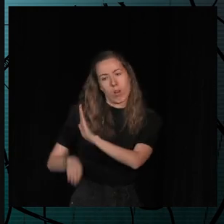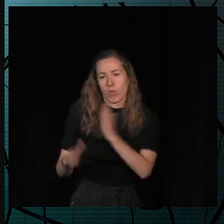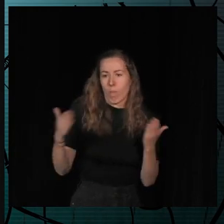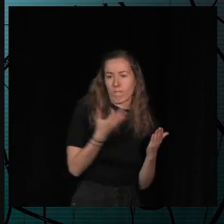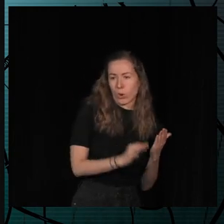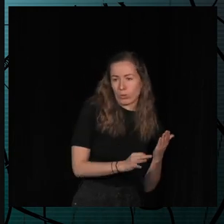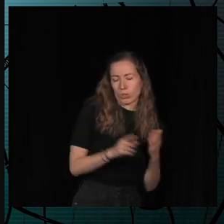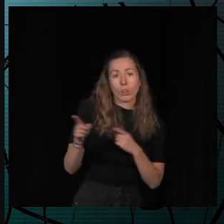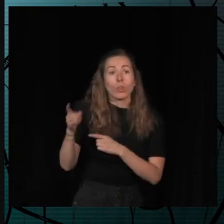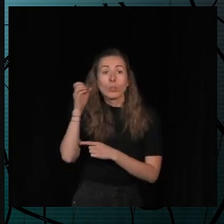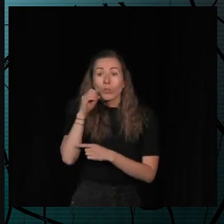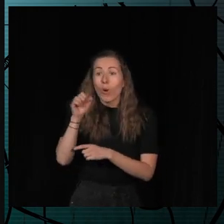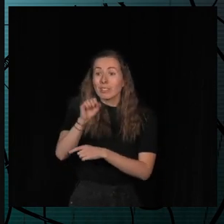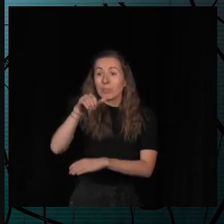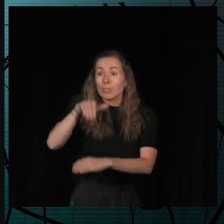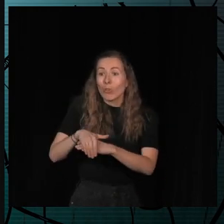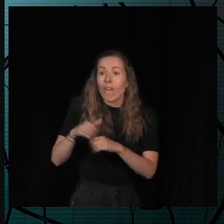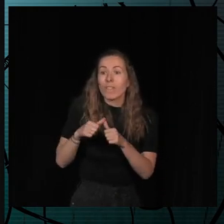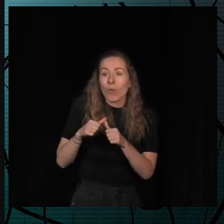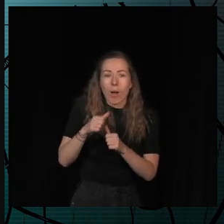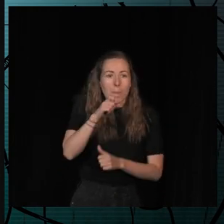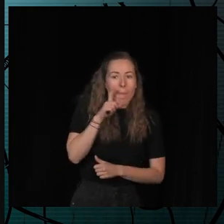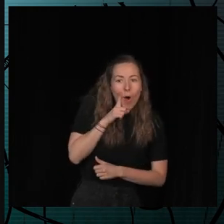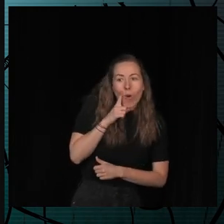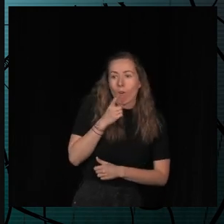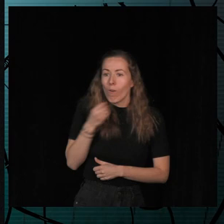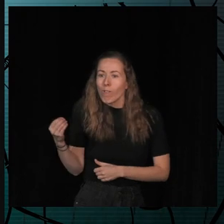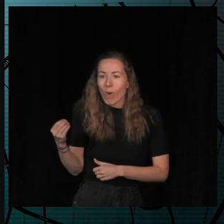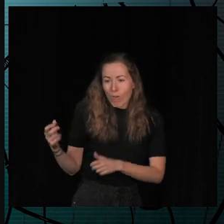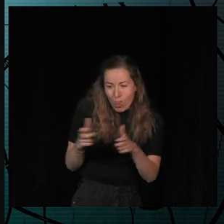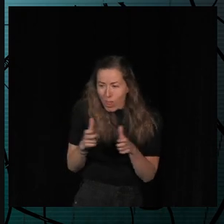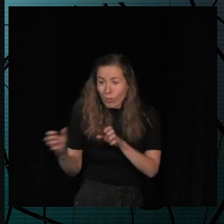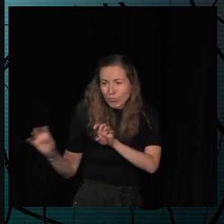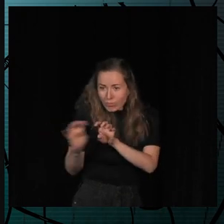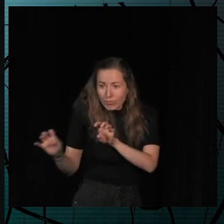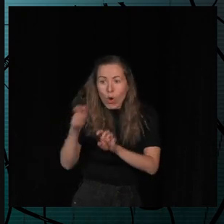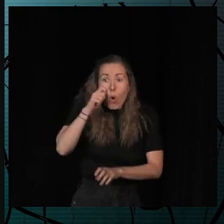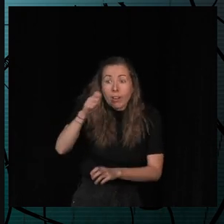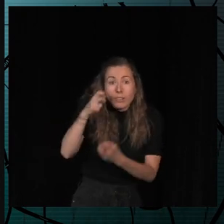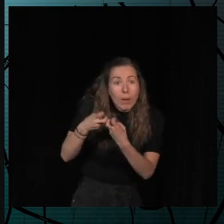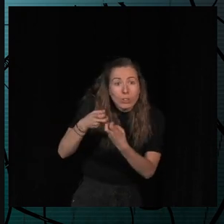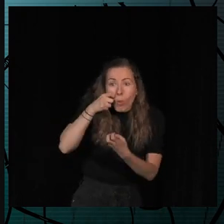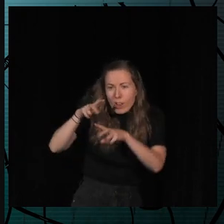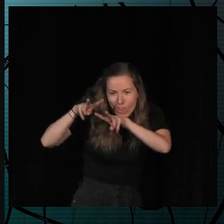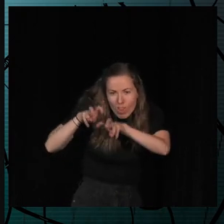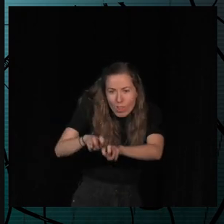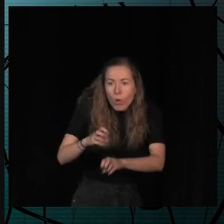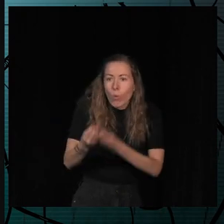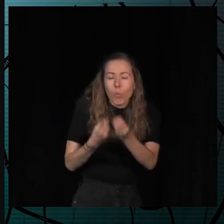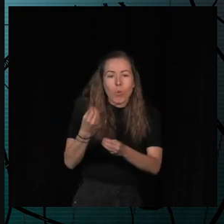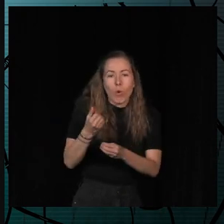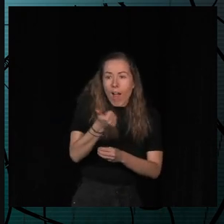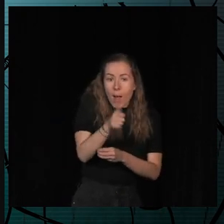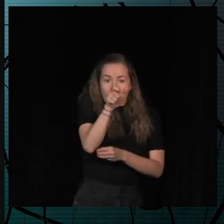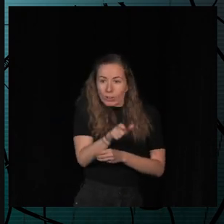des le samedi soir parfois les parents et les enfants se retrouvai face à un jeu vidéo d'enquête par exemple où un jouit les